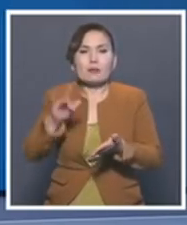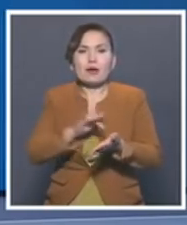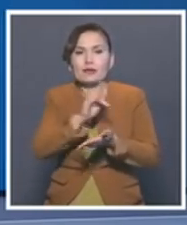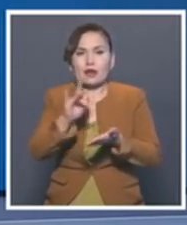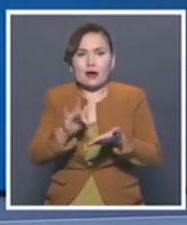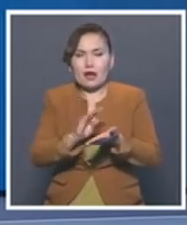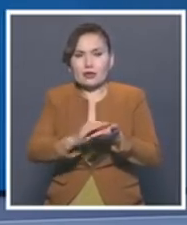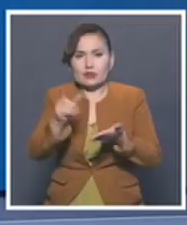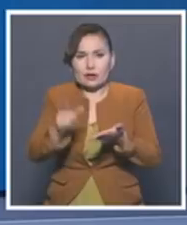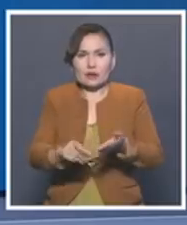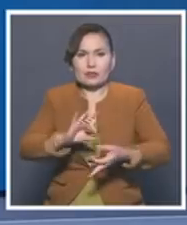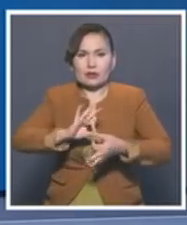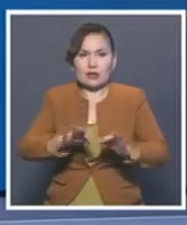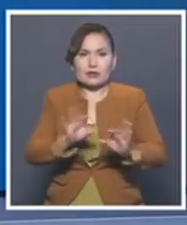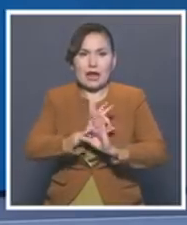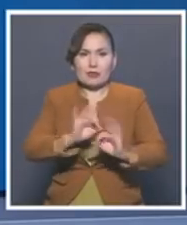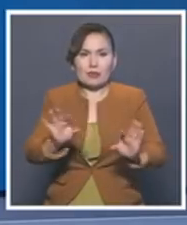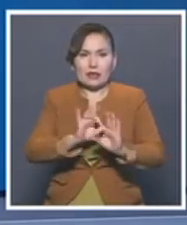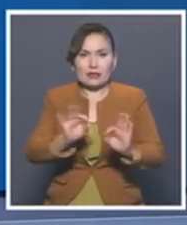әріптесім Нұрхан Нұрланұлы баяндасын.